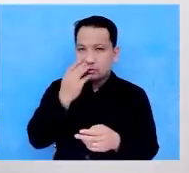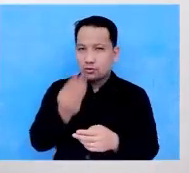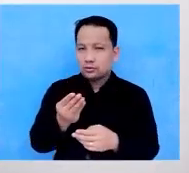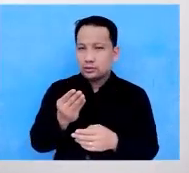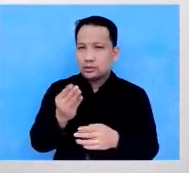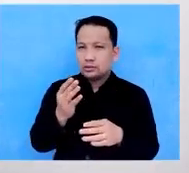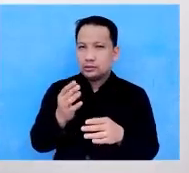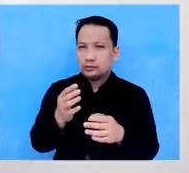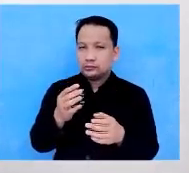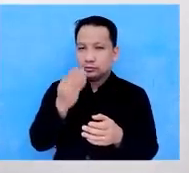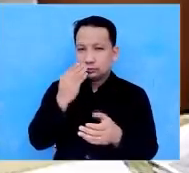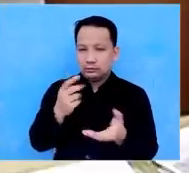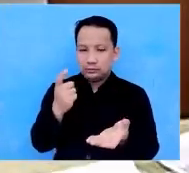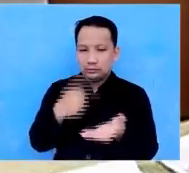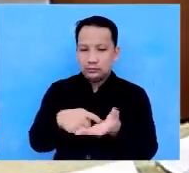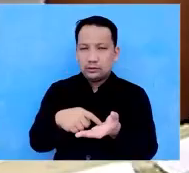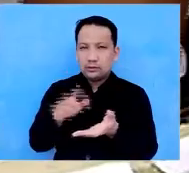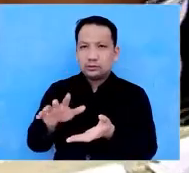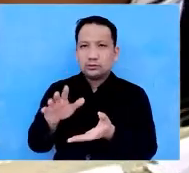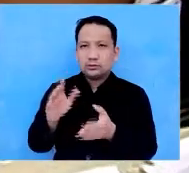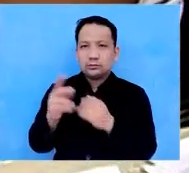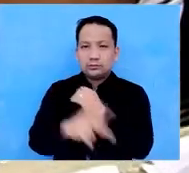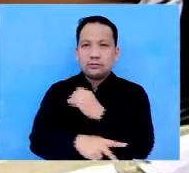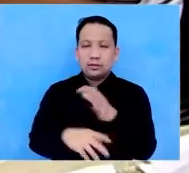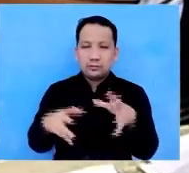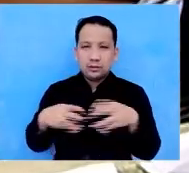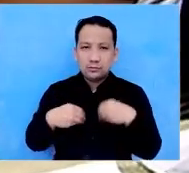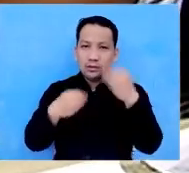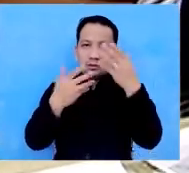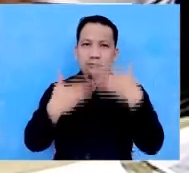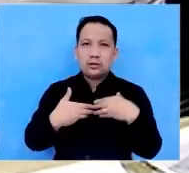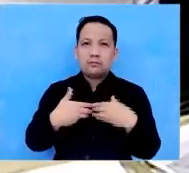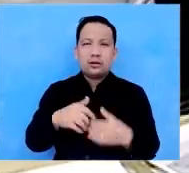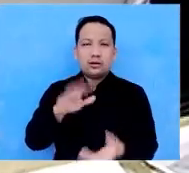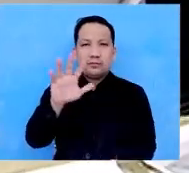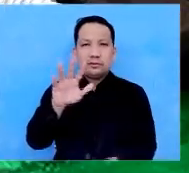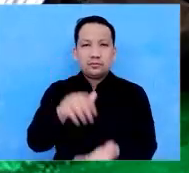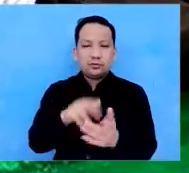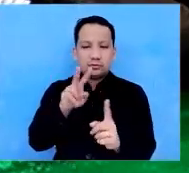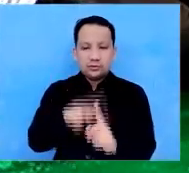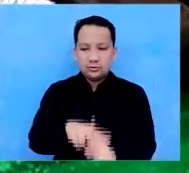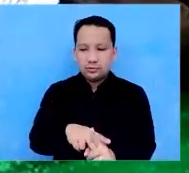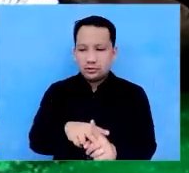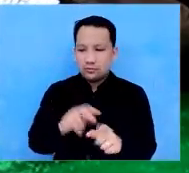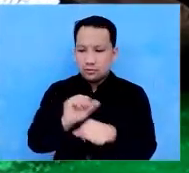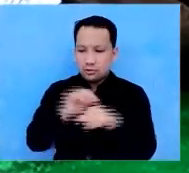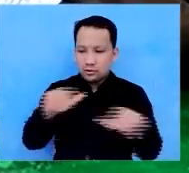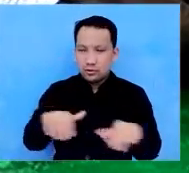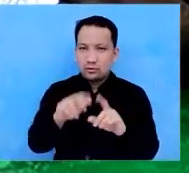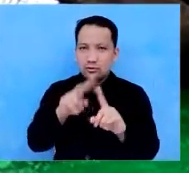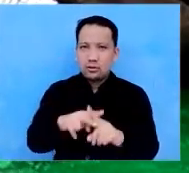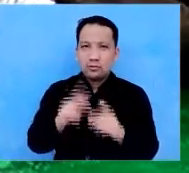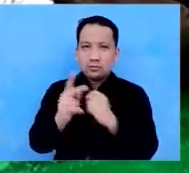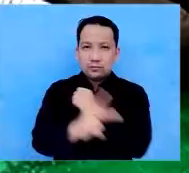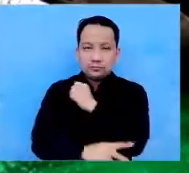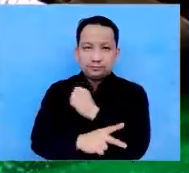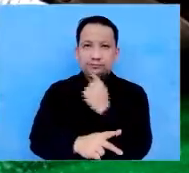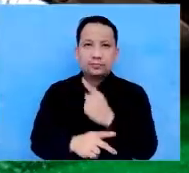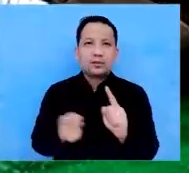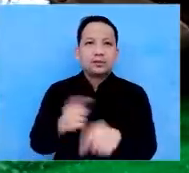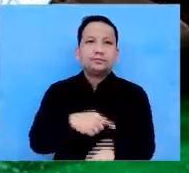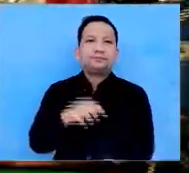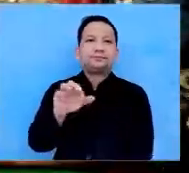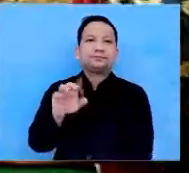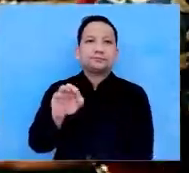mga nagpaparehistro sa probinsya. Nakatanggap lang daw ng 5,000 aplikasyon para sa voter registration ang probinsya, wala sa 19